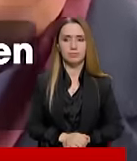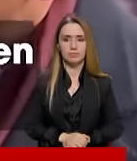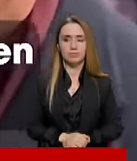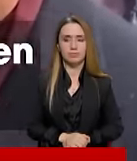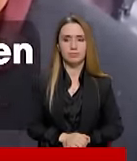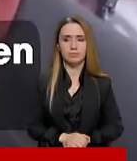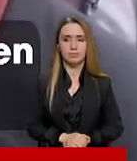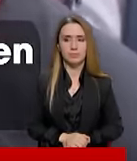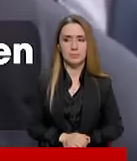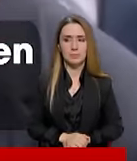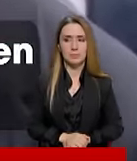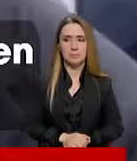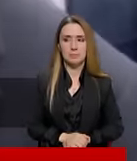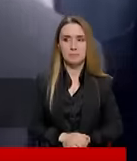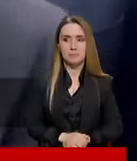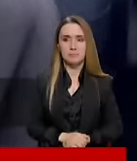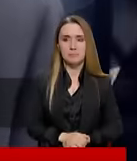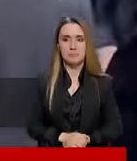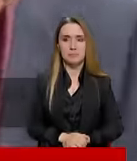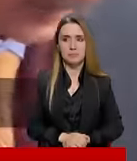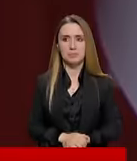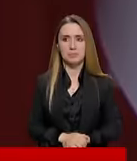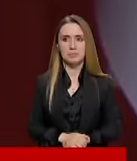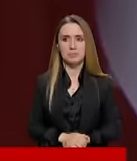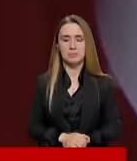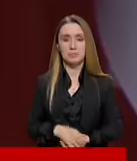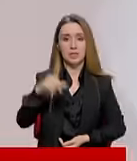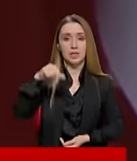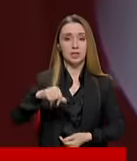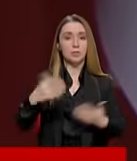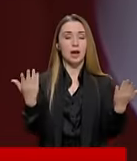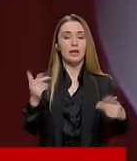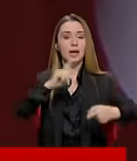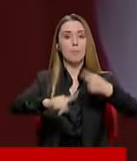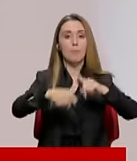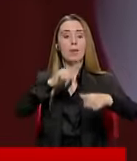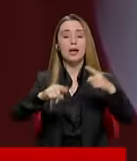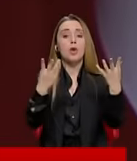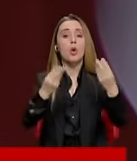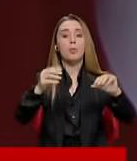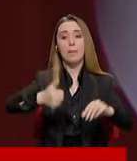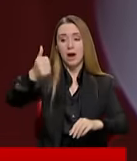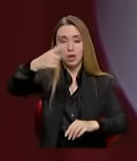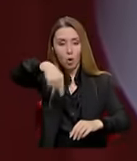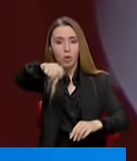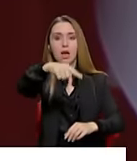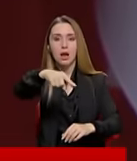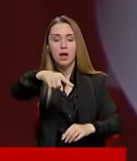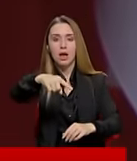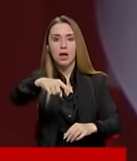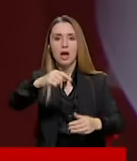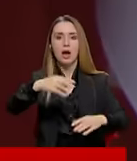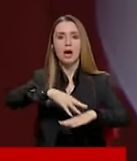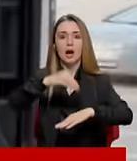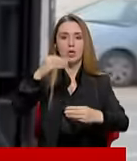Emek maş seçimden önce mutlaka Art İnşallah inşallah Şimdi artık Partili olmayan bakanlarımız